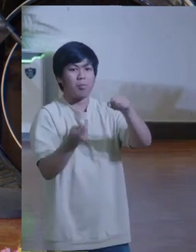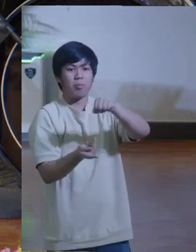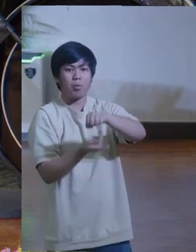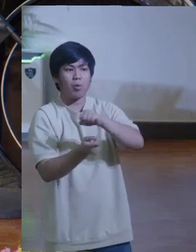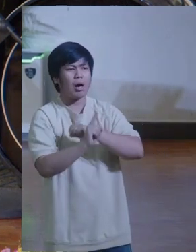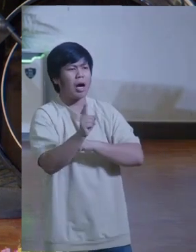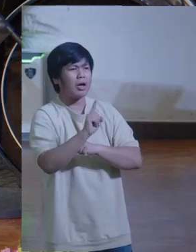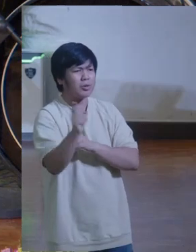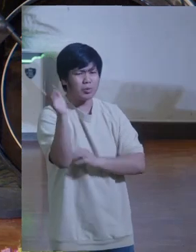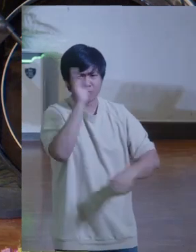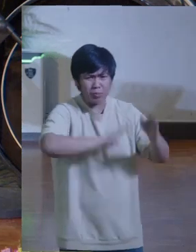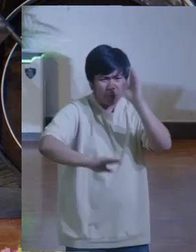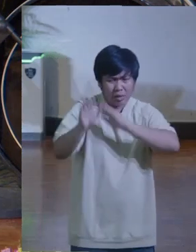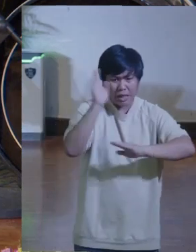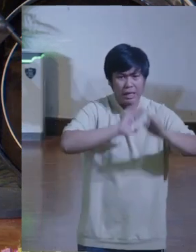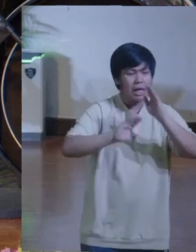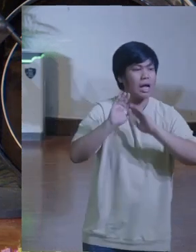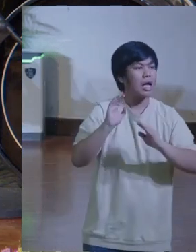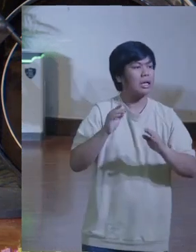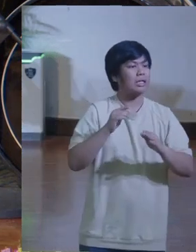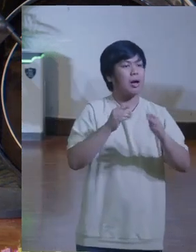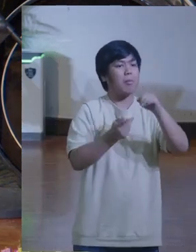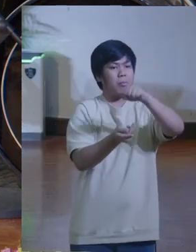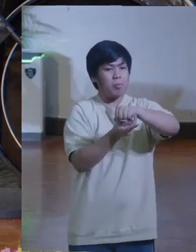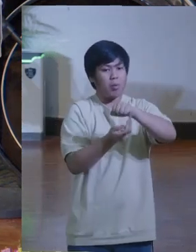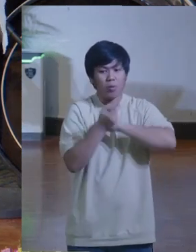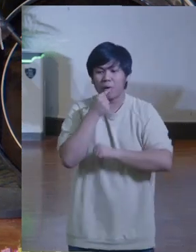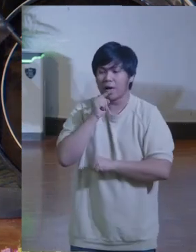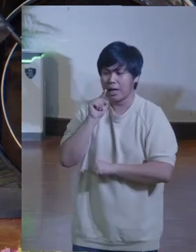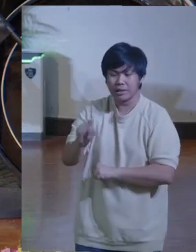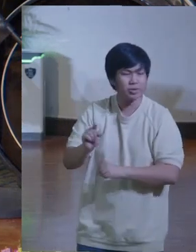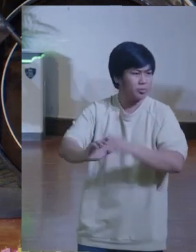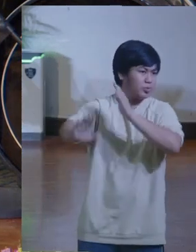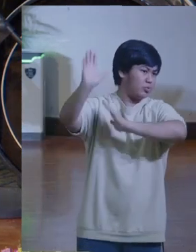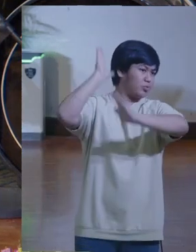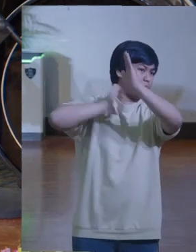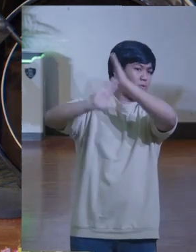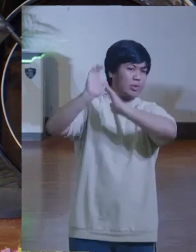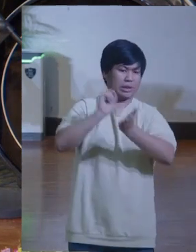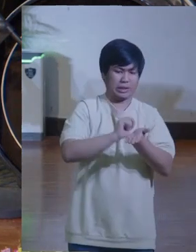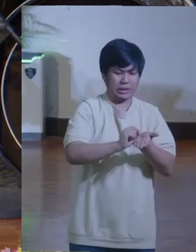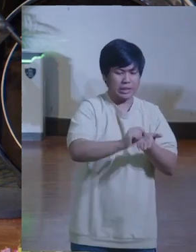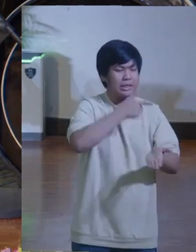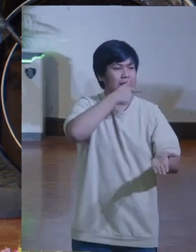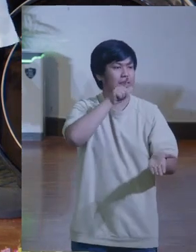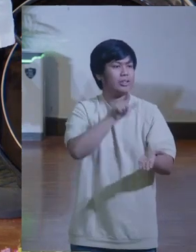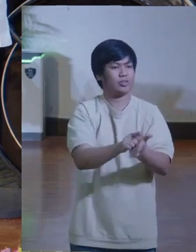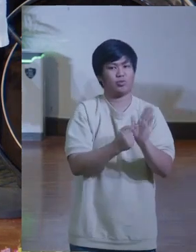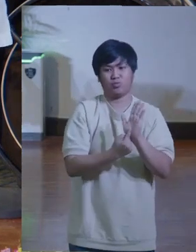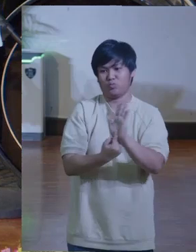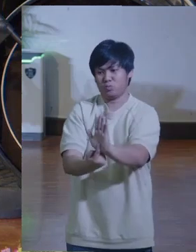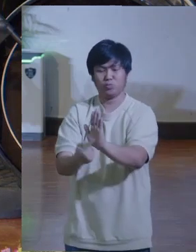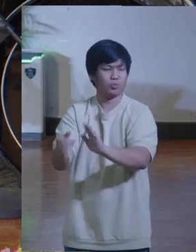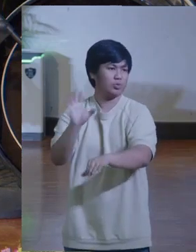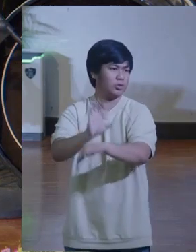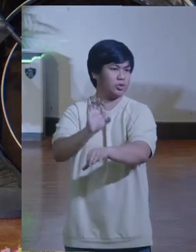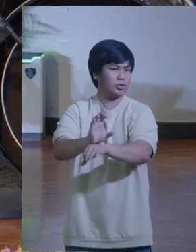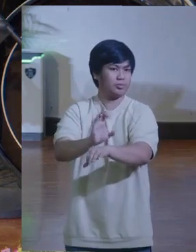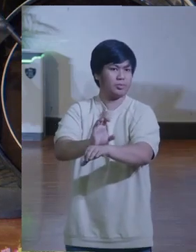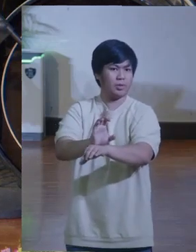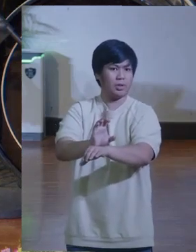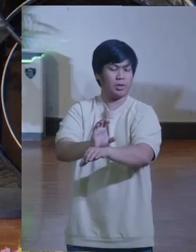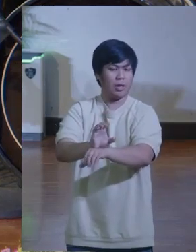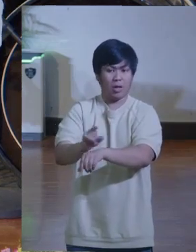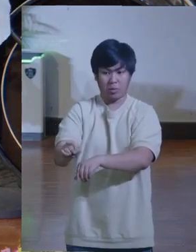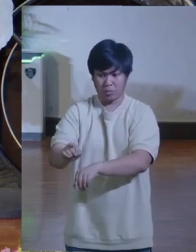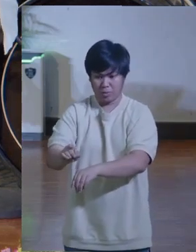yung suliranin na sinasagot ni Pablo nung kanyang sinulat itong letter na ito. Ang suliranin ay